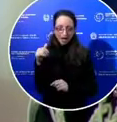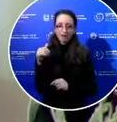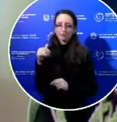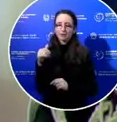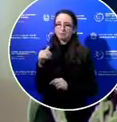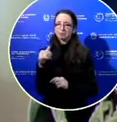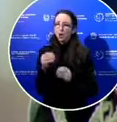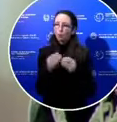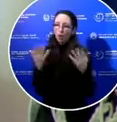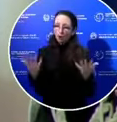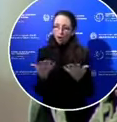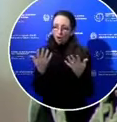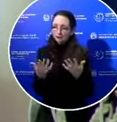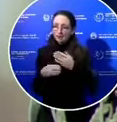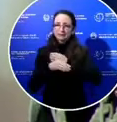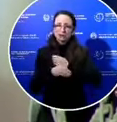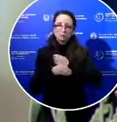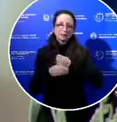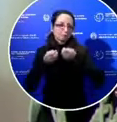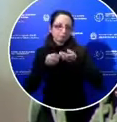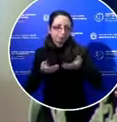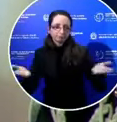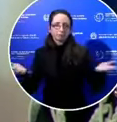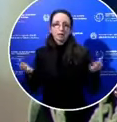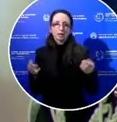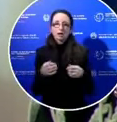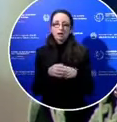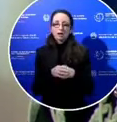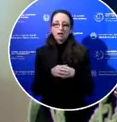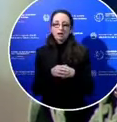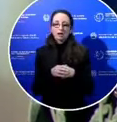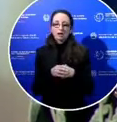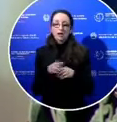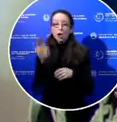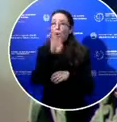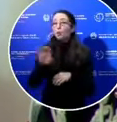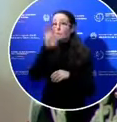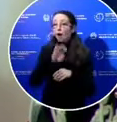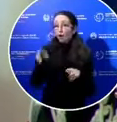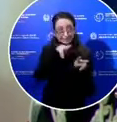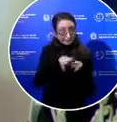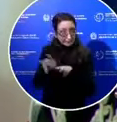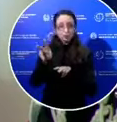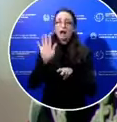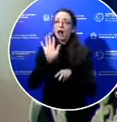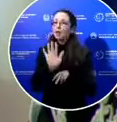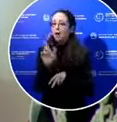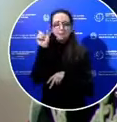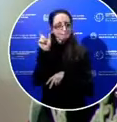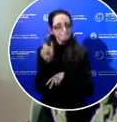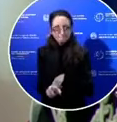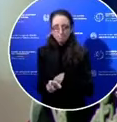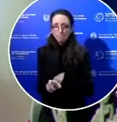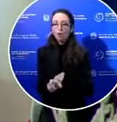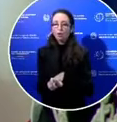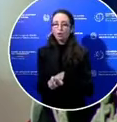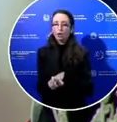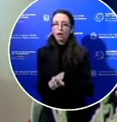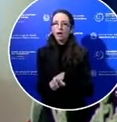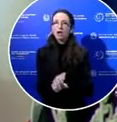multidisciplinare, coerente con il quadro europeo e internazionale, e impone che si valorizzi prima di tutto il ruolo delle grandi